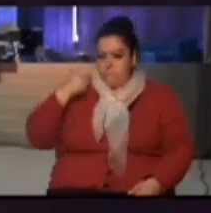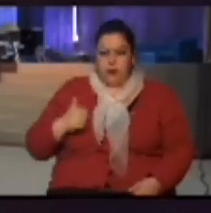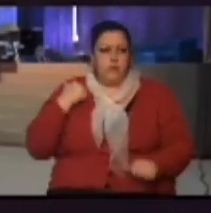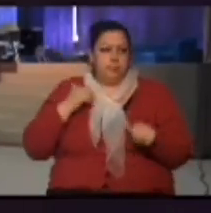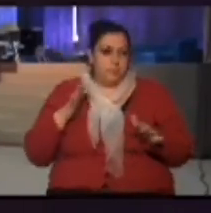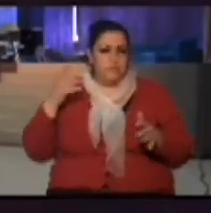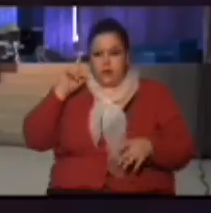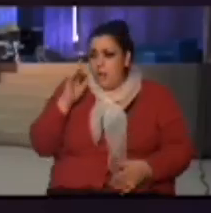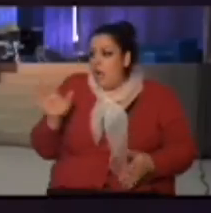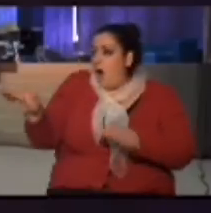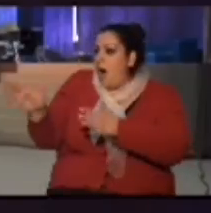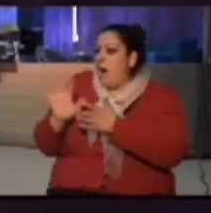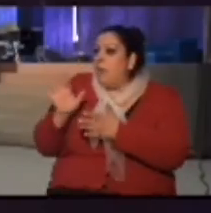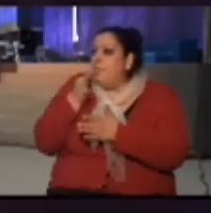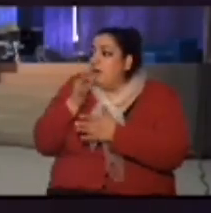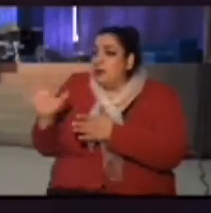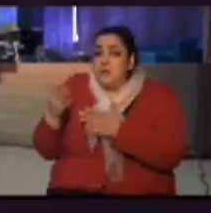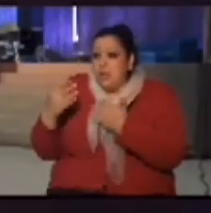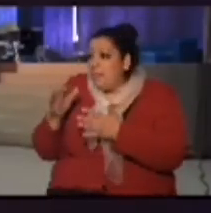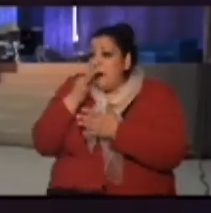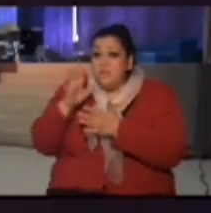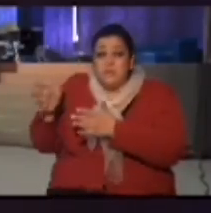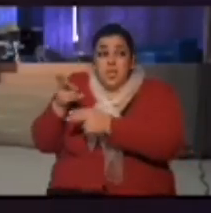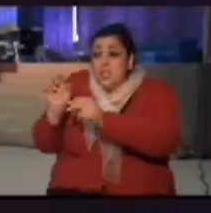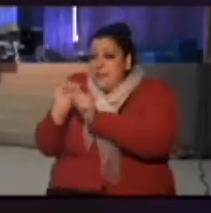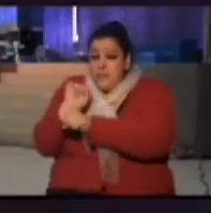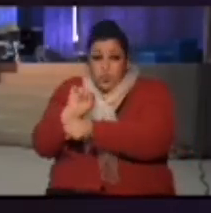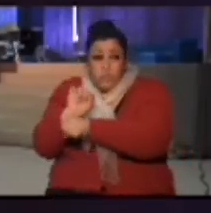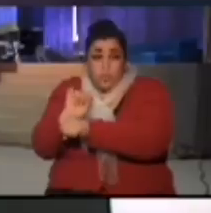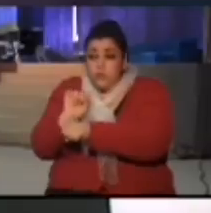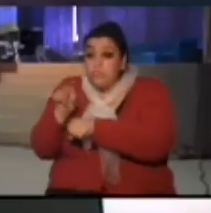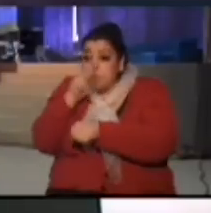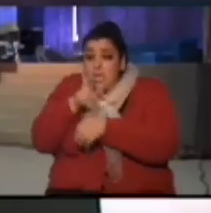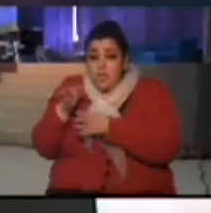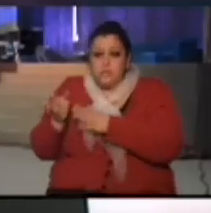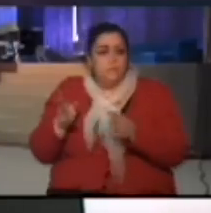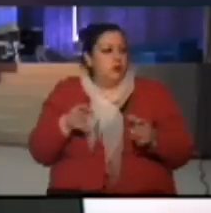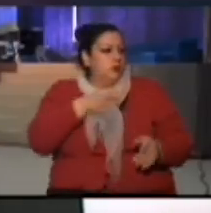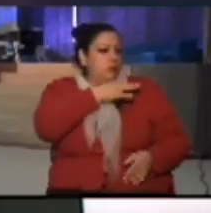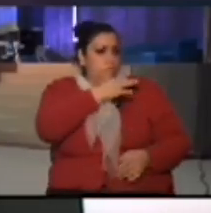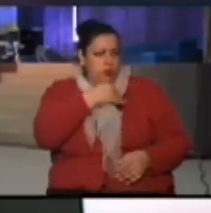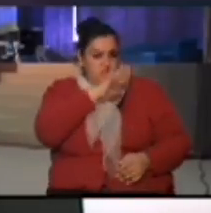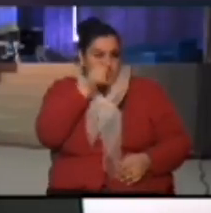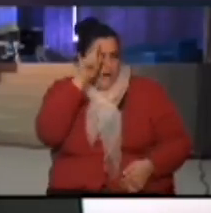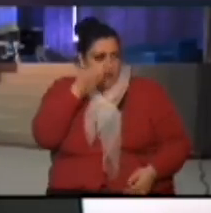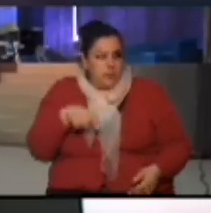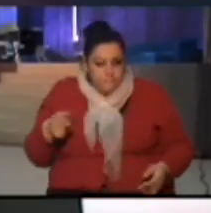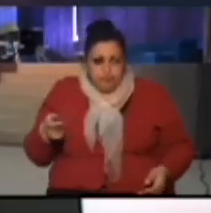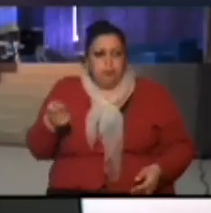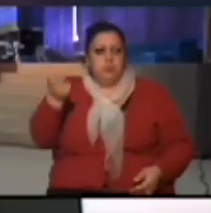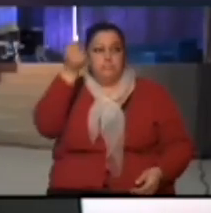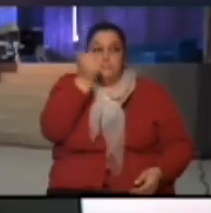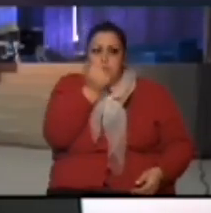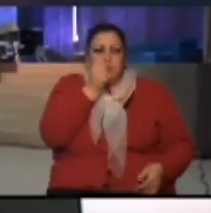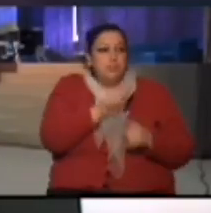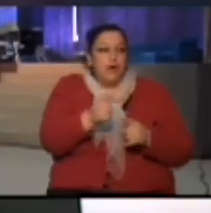ուր ես թողել, ուր ես այդում, հազիվ ասել ես, հազիվ, ասում են, հայտնություն, ուրիշ ոչինչ, դու չգիտես ինչի, բայց դու գիտես, որ դու գիտես,